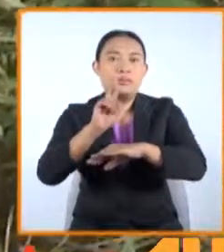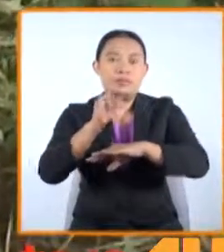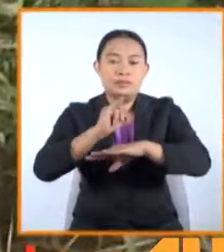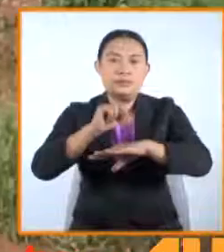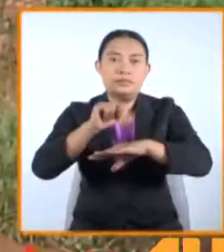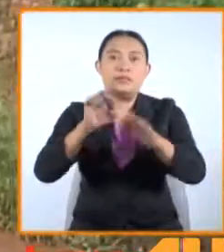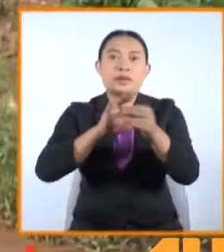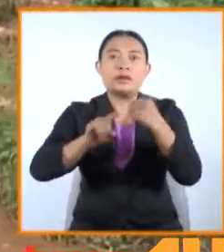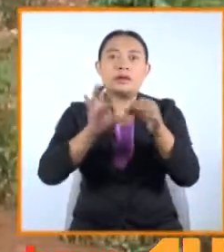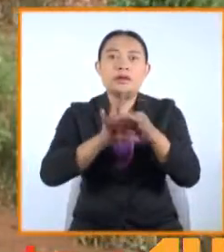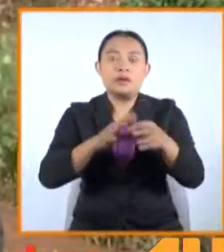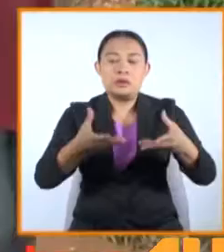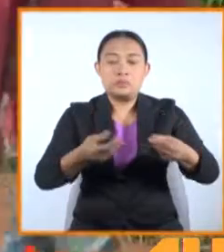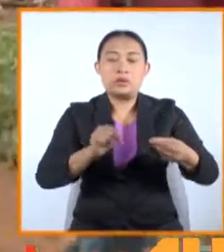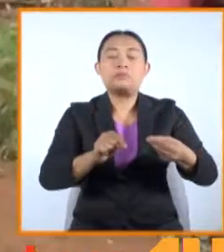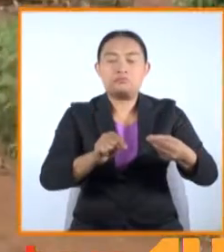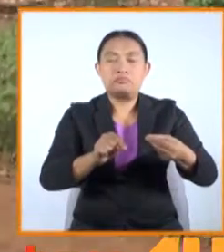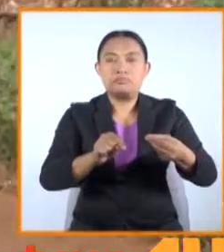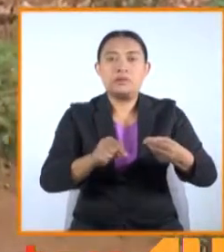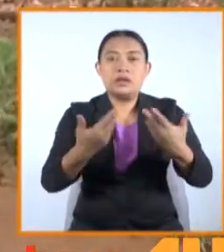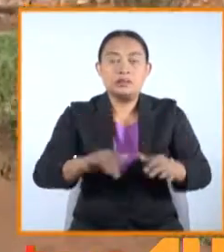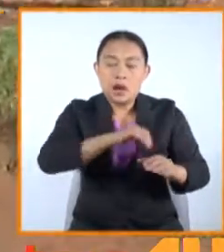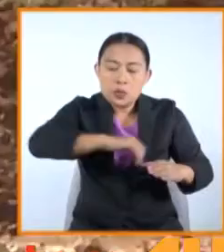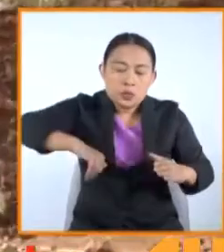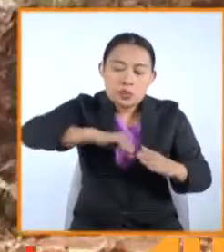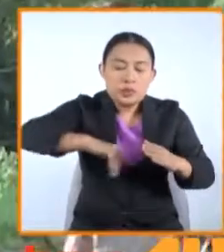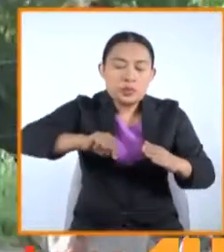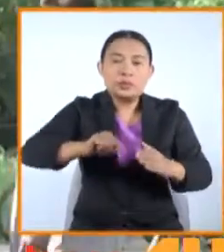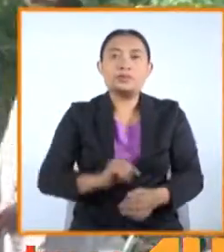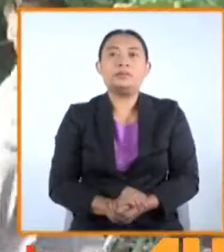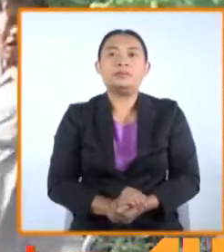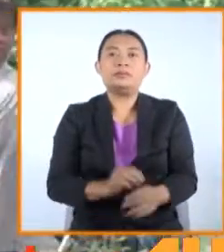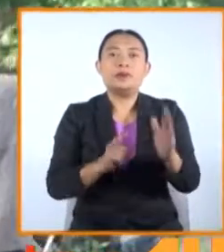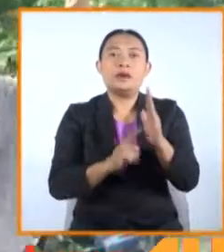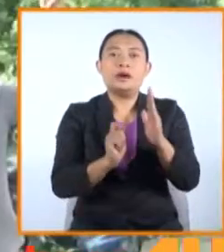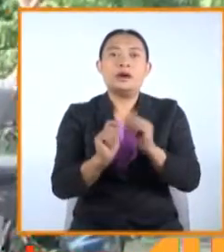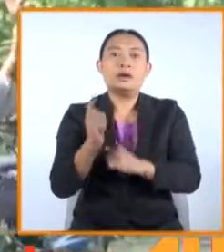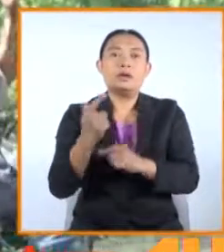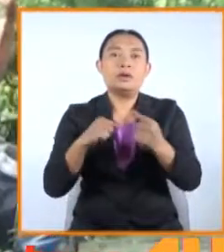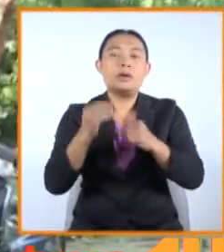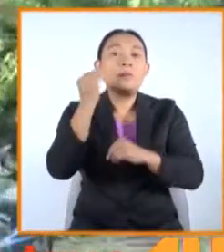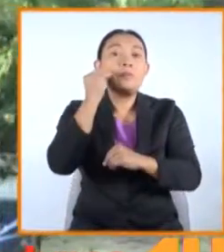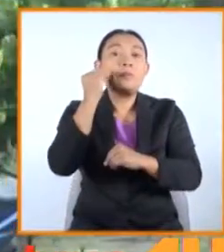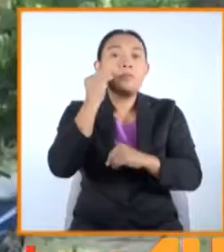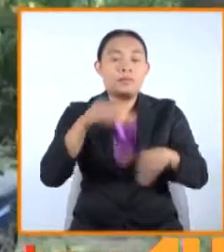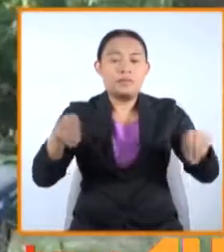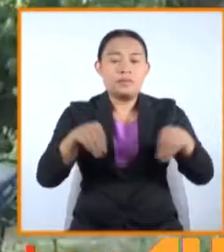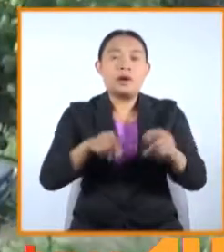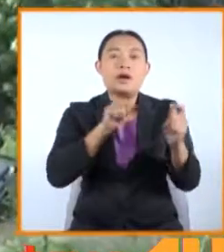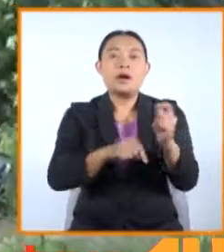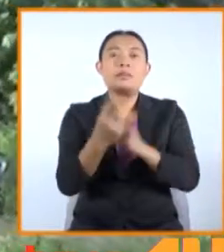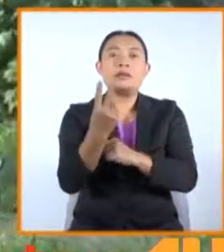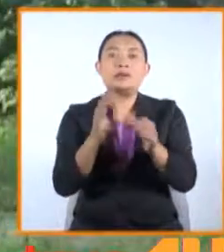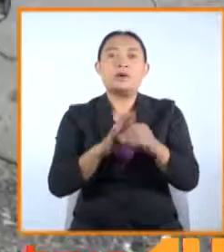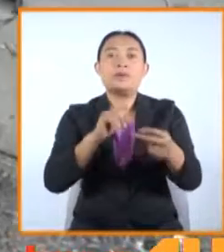นโดยทางหลวงนะคะกำลังเร่งเคลียร์เส้นทางอยู่ค่ะ ขณะที่จังหวัดอ่างทองบ้านเรือนประชาชนใน2อำเภอก็คืออำเภอเ